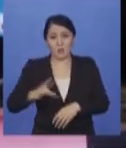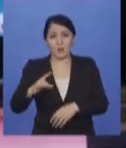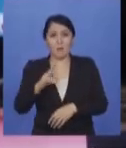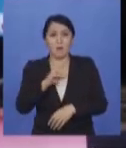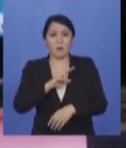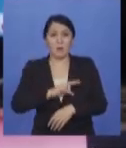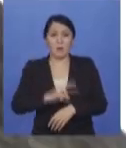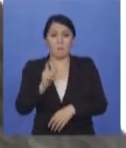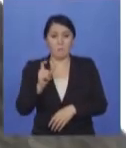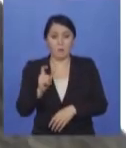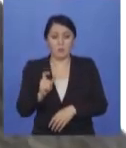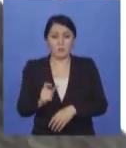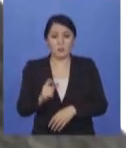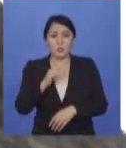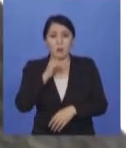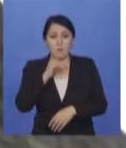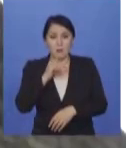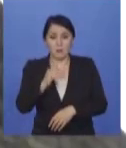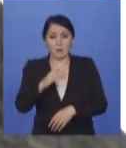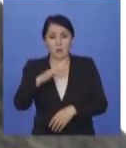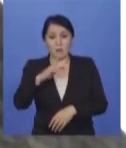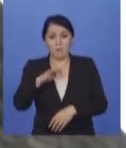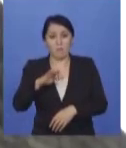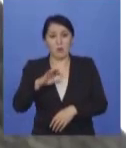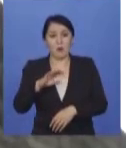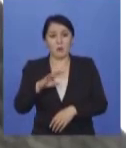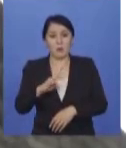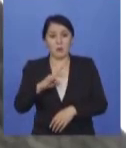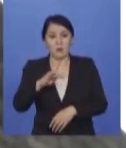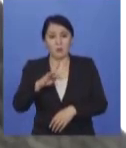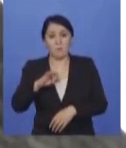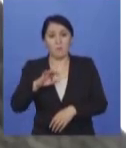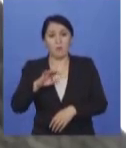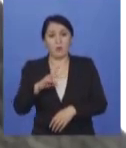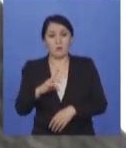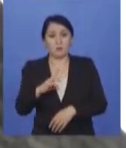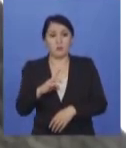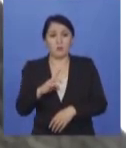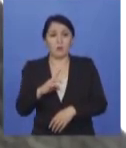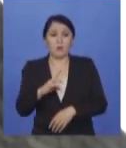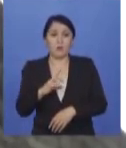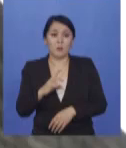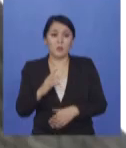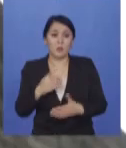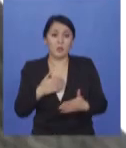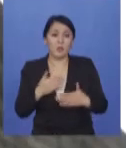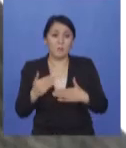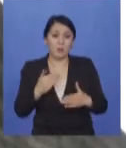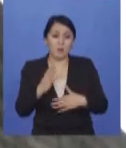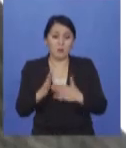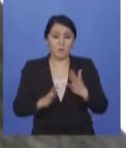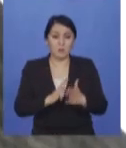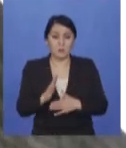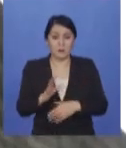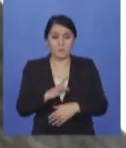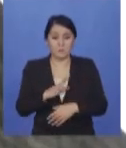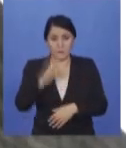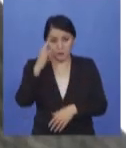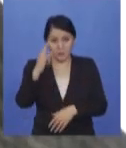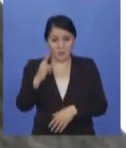сіңірген қайраткері профессор Зарқын Тай Шыбай Нұртас Дәндібайұлының көзін көрген. Қазақстан үкіметінің